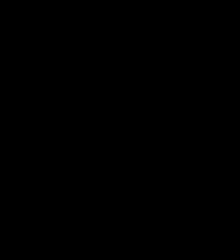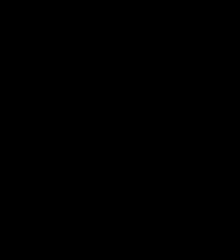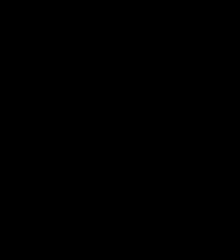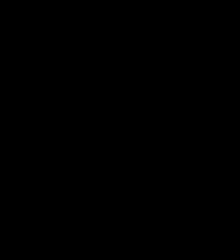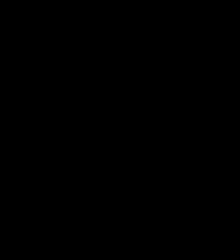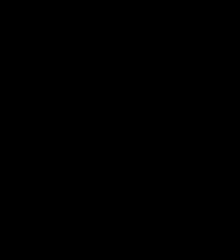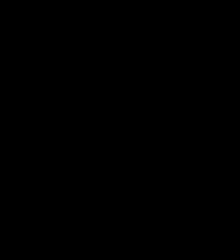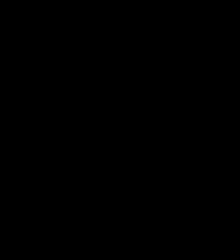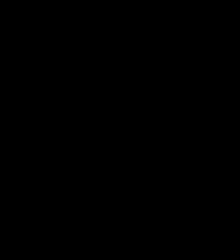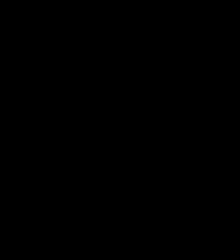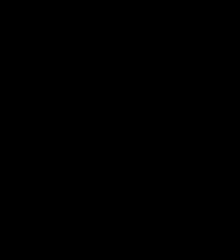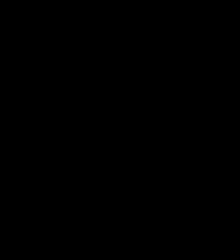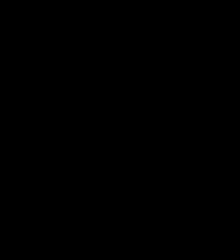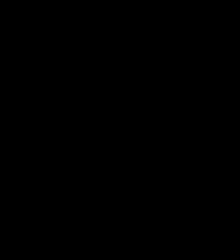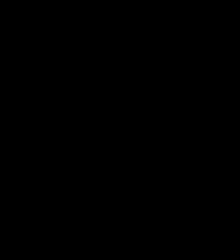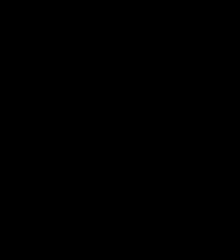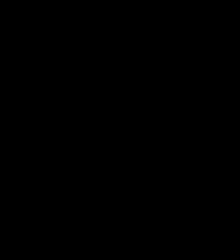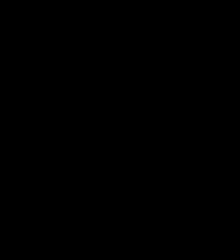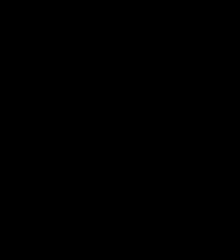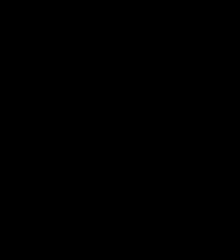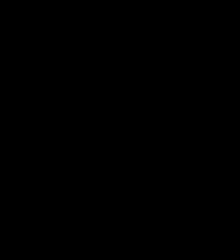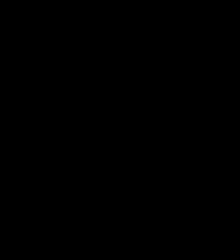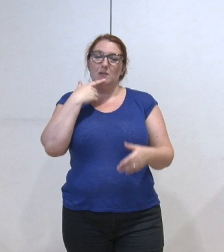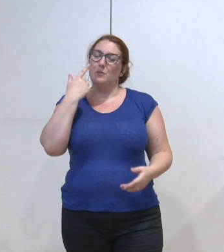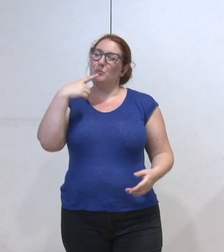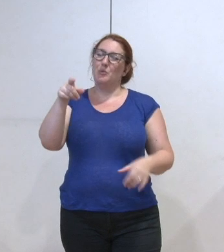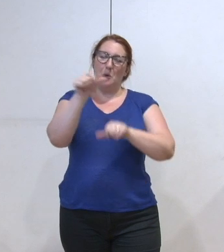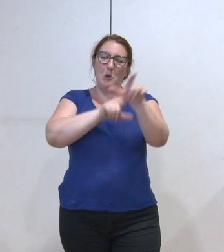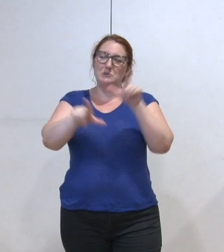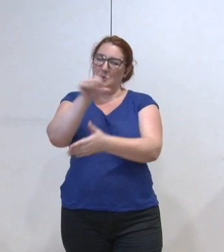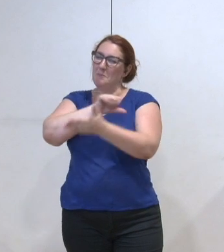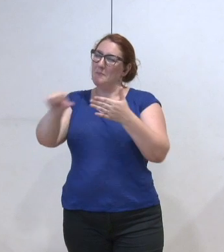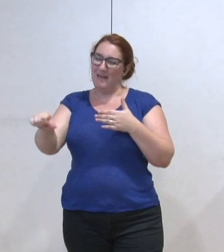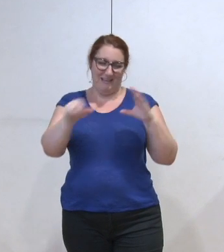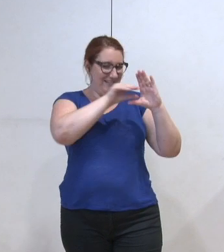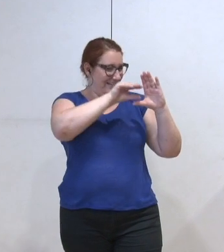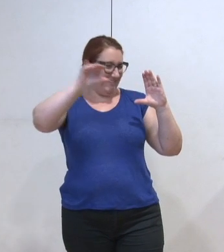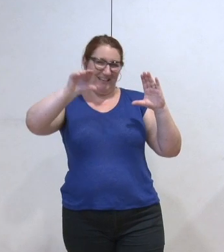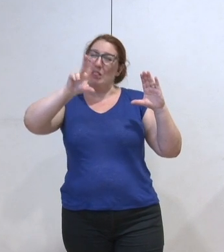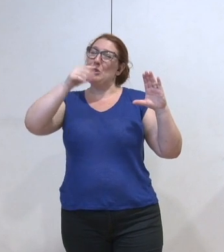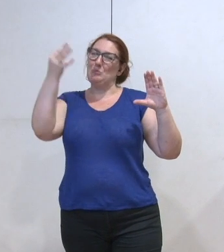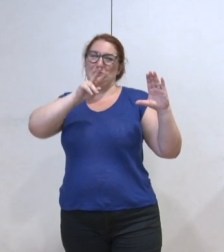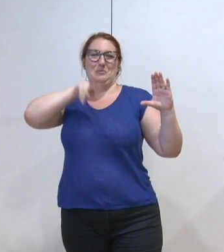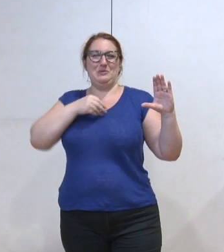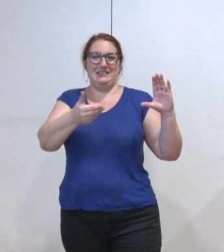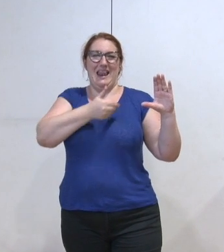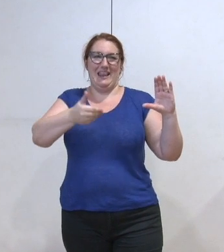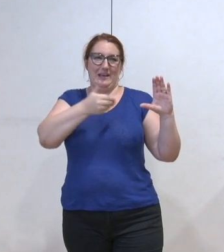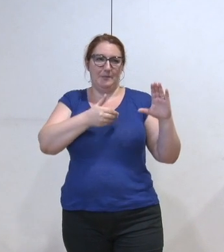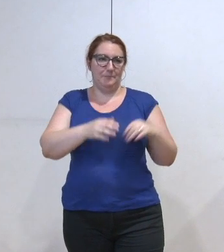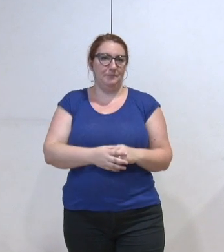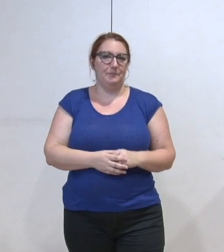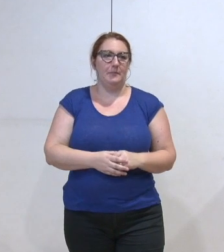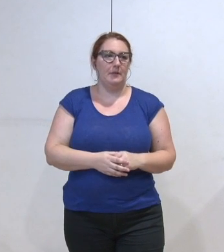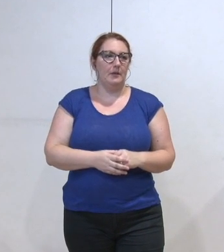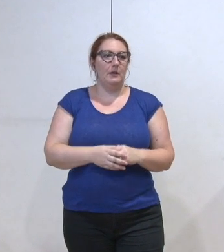également celles les plus nombreuses qui présentent un taux d'effort pour se loger supérieur à 30 % et le la différence par rapport